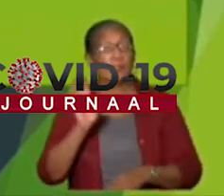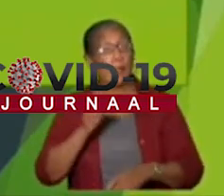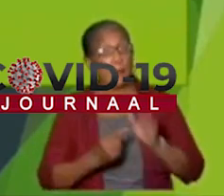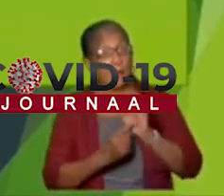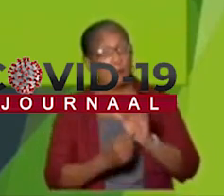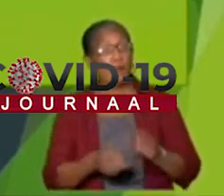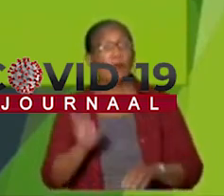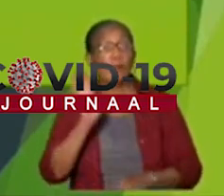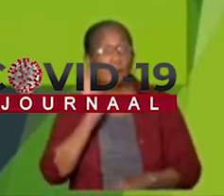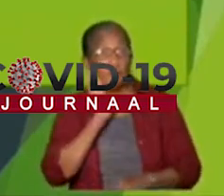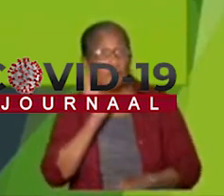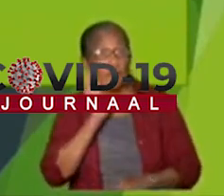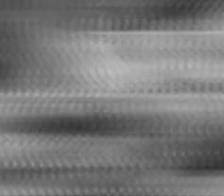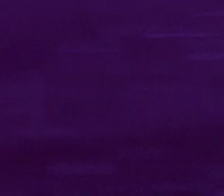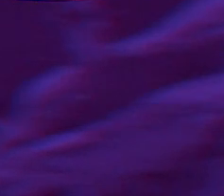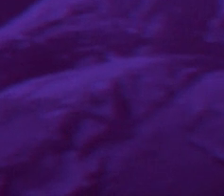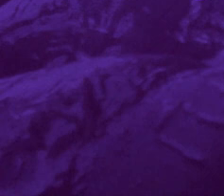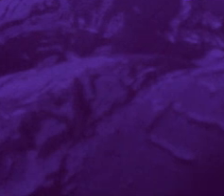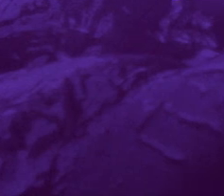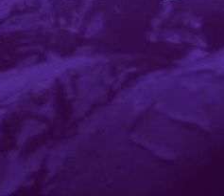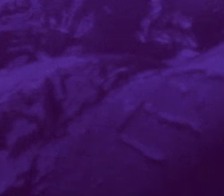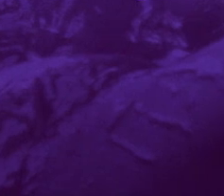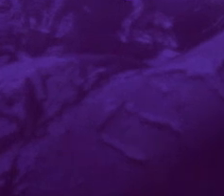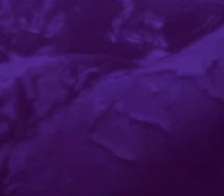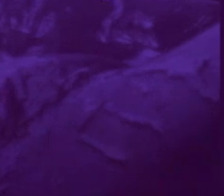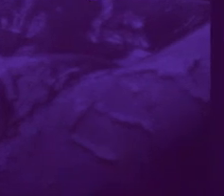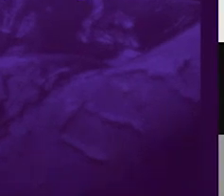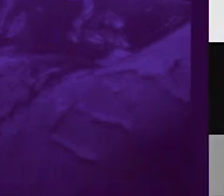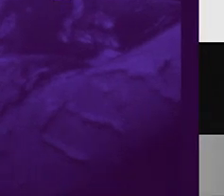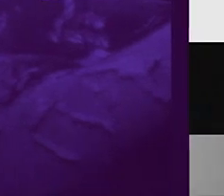vakantiedagen kunnen opnemen enzovoort.